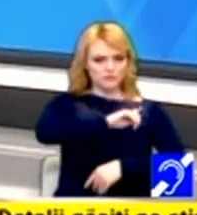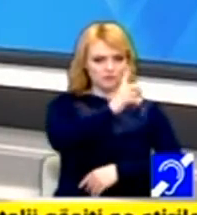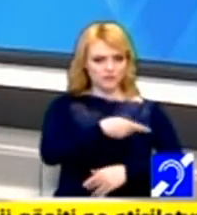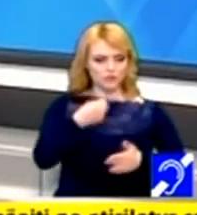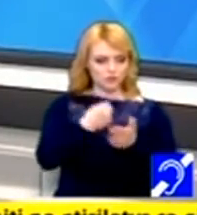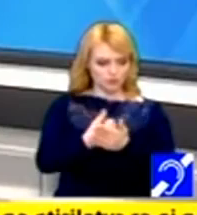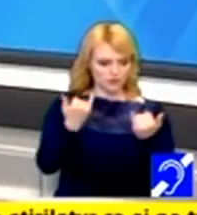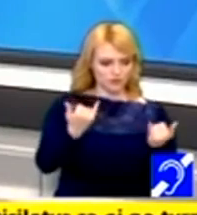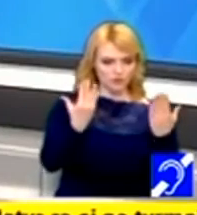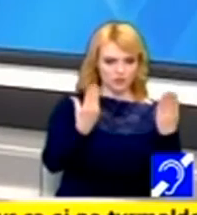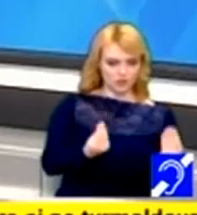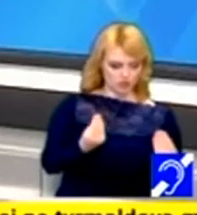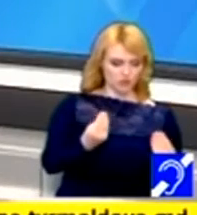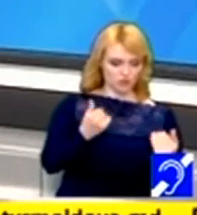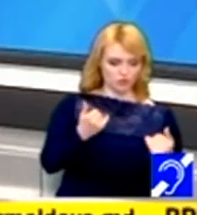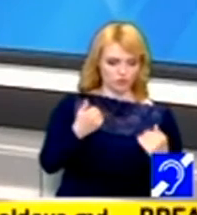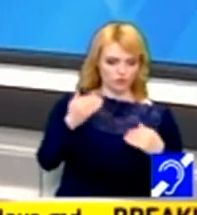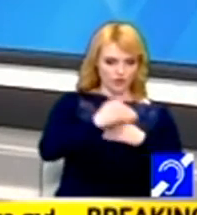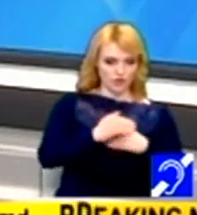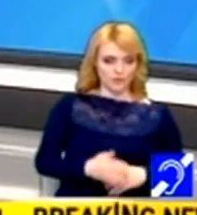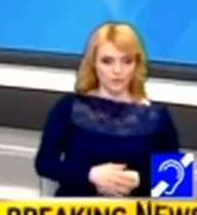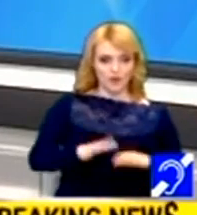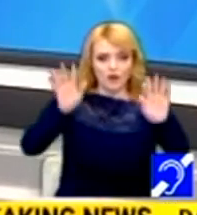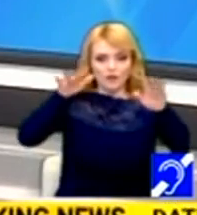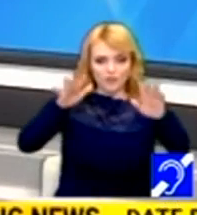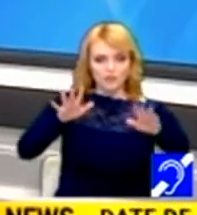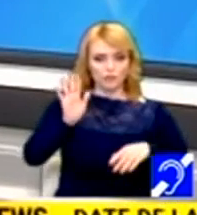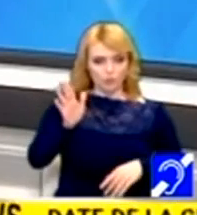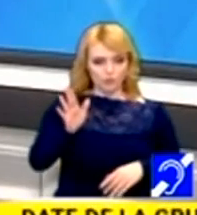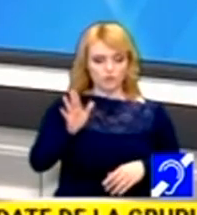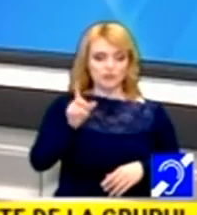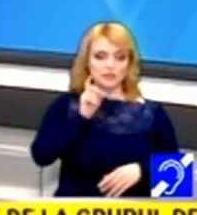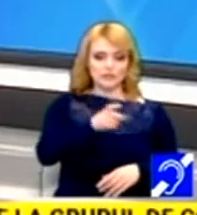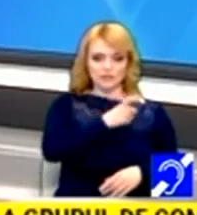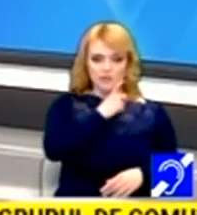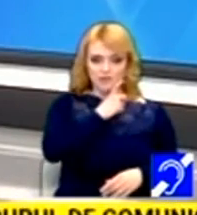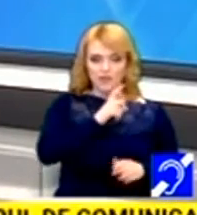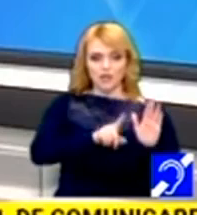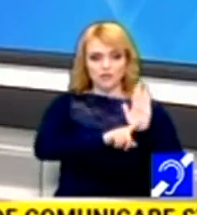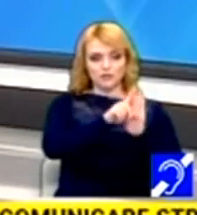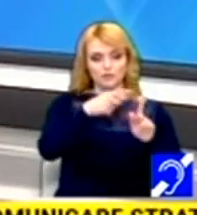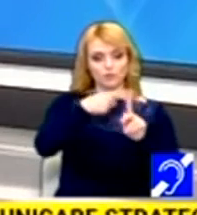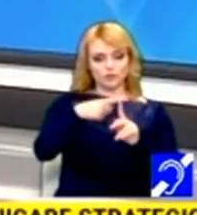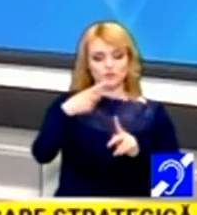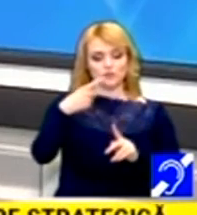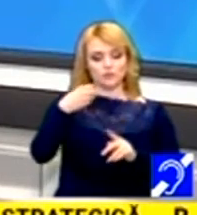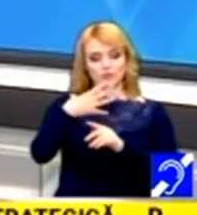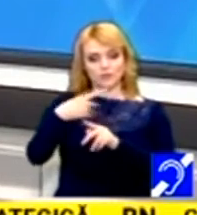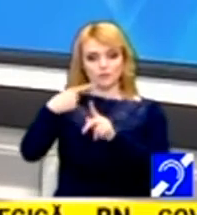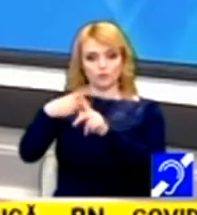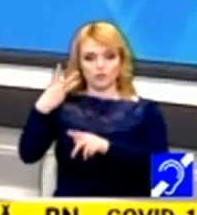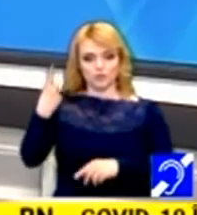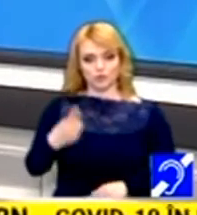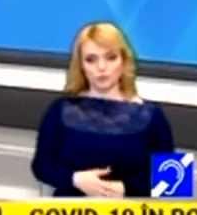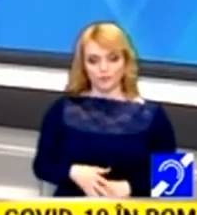până astăzi în această noapte. Ploile vor cădea în nord și vest, iar maximele vor oscila între 15 și 31 de grade